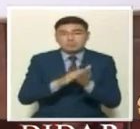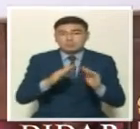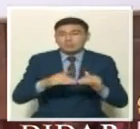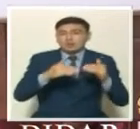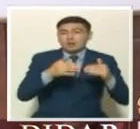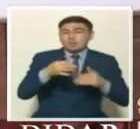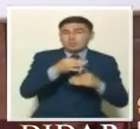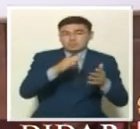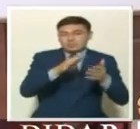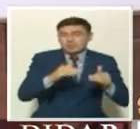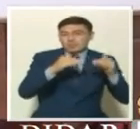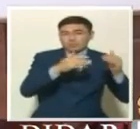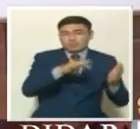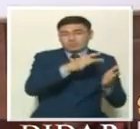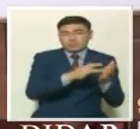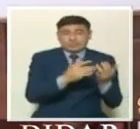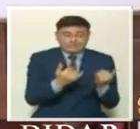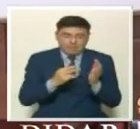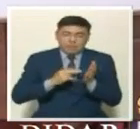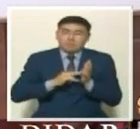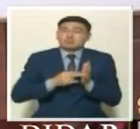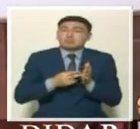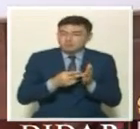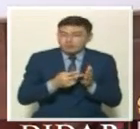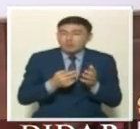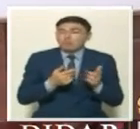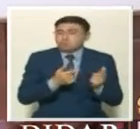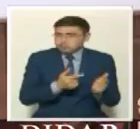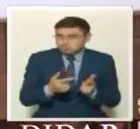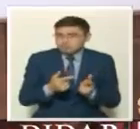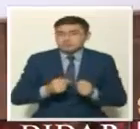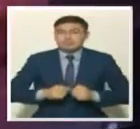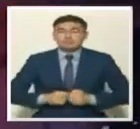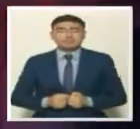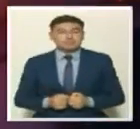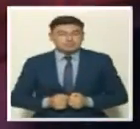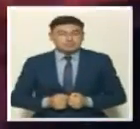Сейчас я сам разрабатываю планы. Подобные встречи будем проводить с жителями городов, районов.